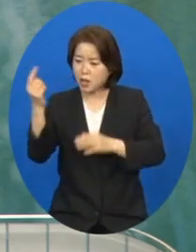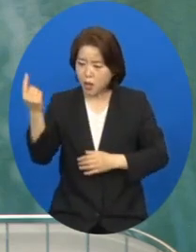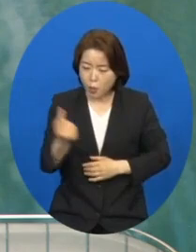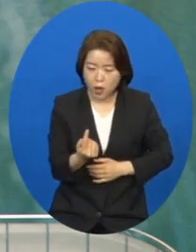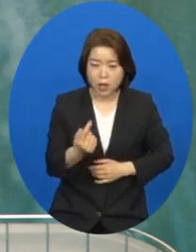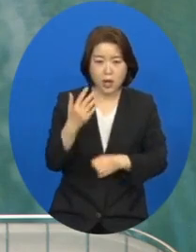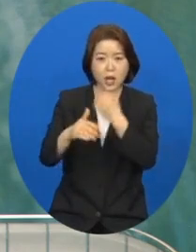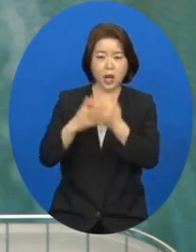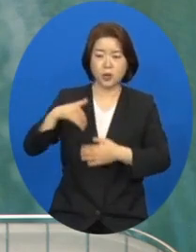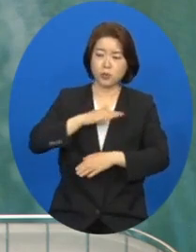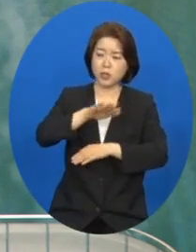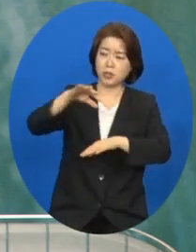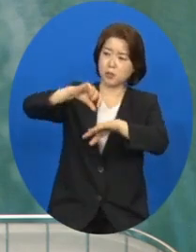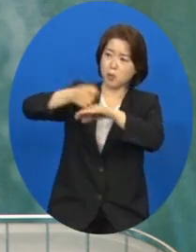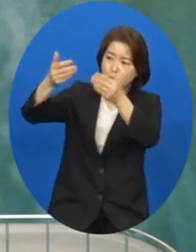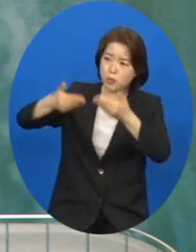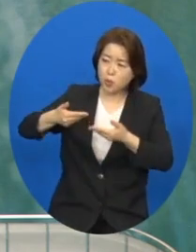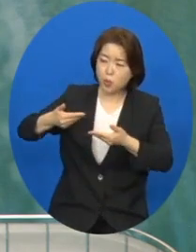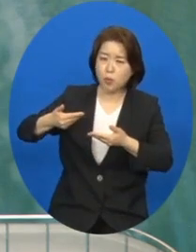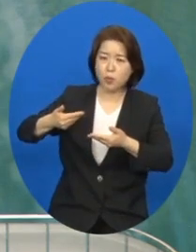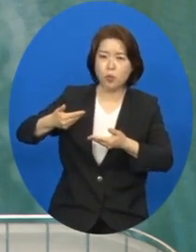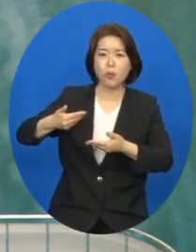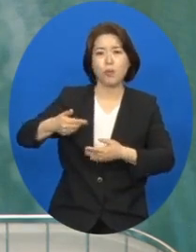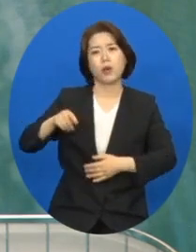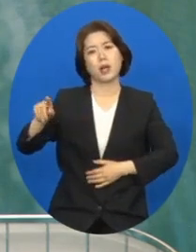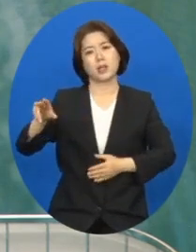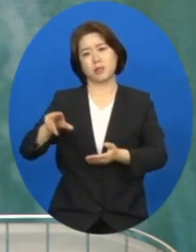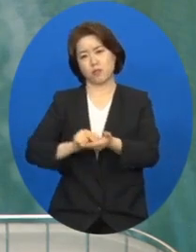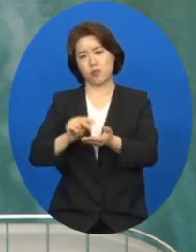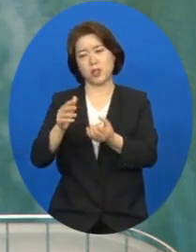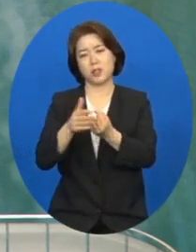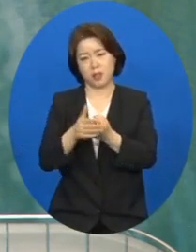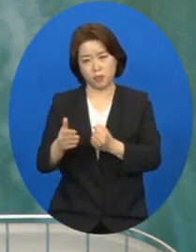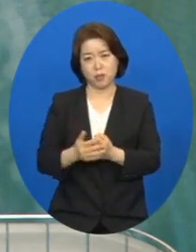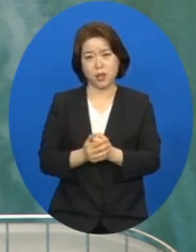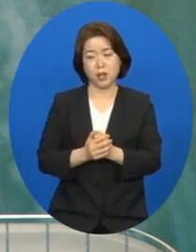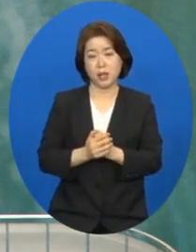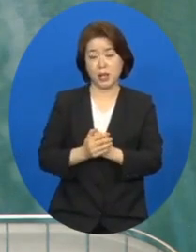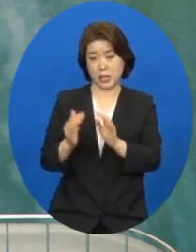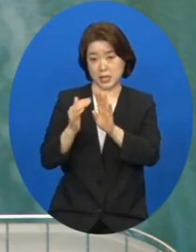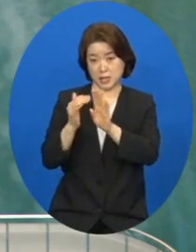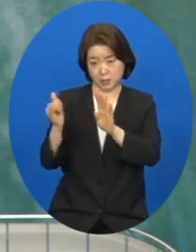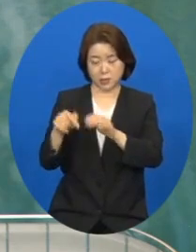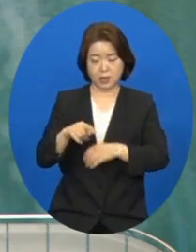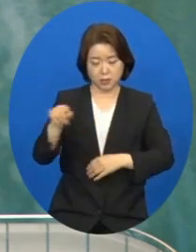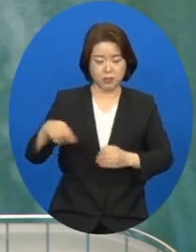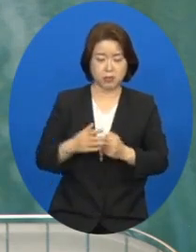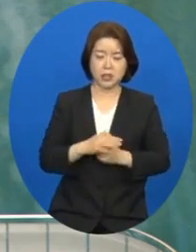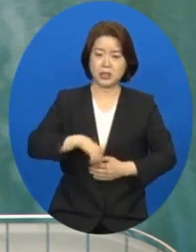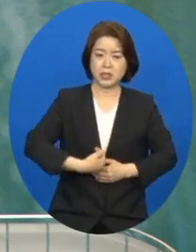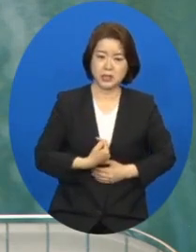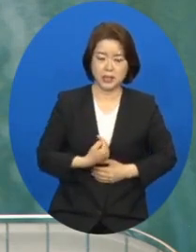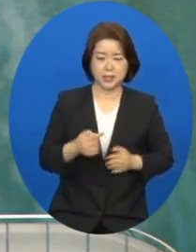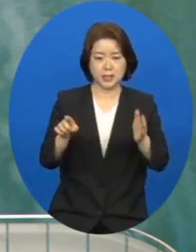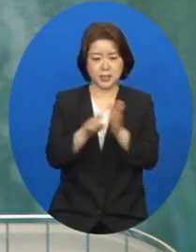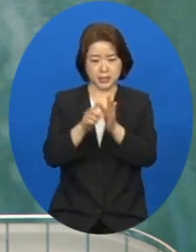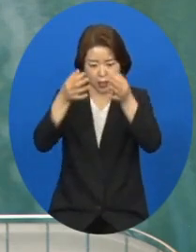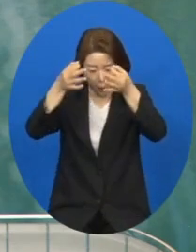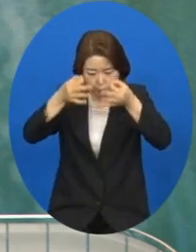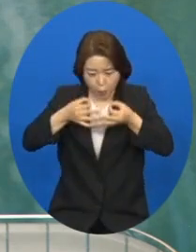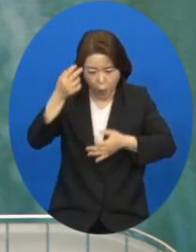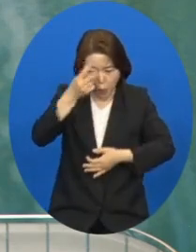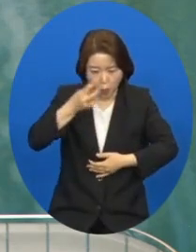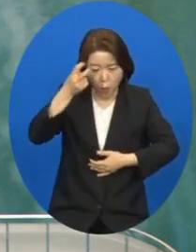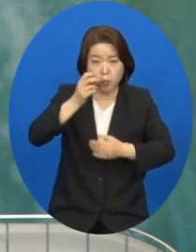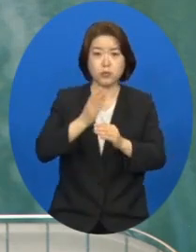우리에게 이렇게 하신 것인가, 그 문제로 그들이 하나님 앞에 자신들의 신앙을 점검하다가